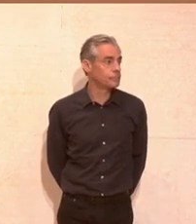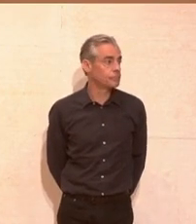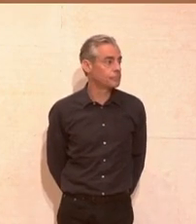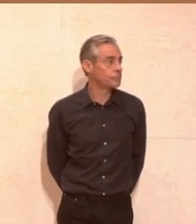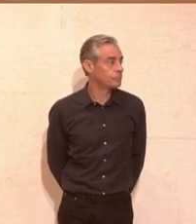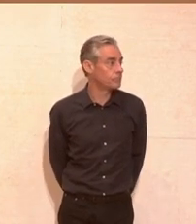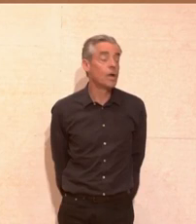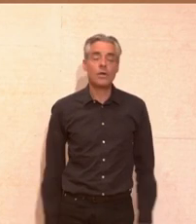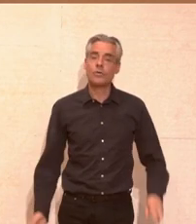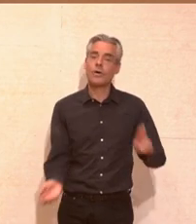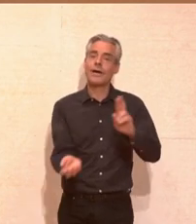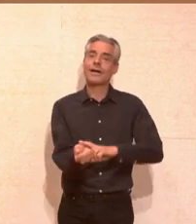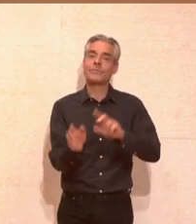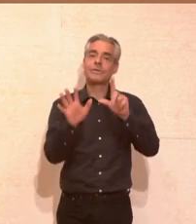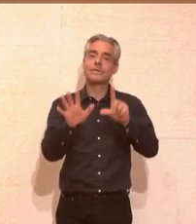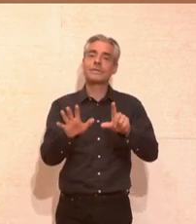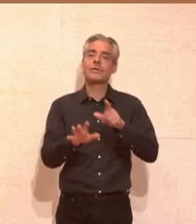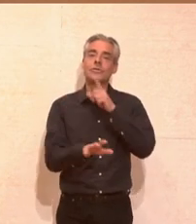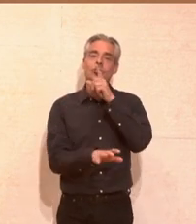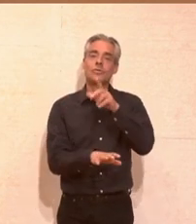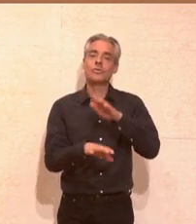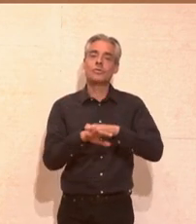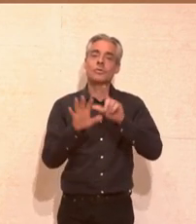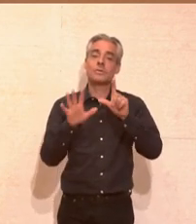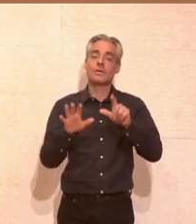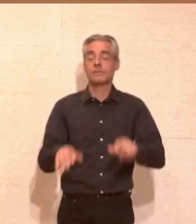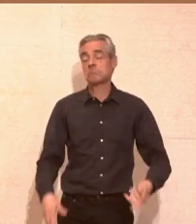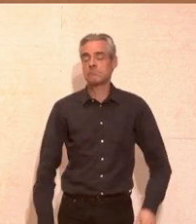7. 7 jours sur 7 de repos.